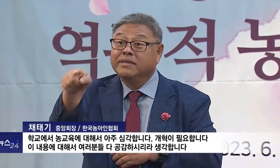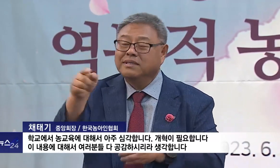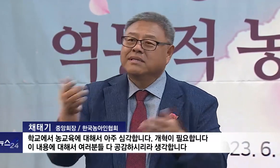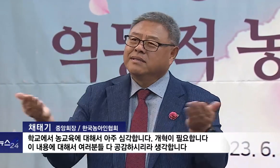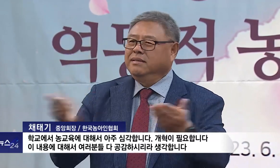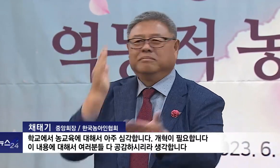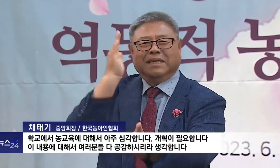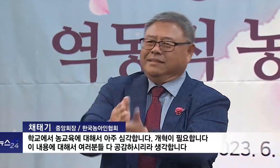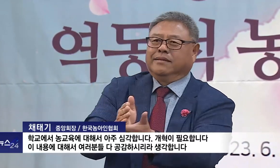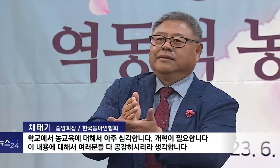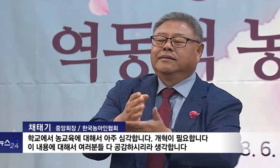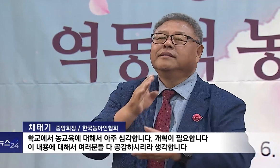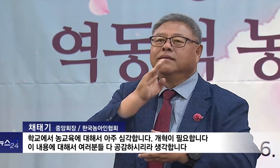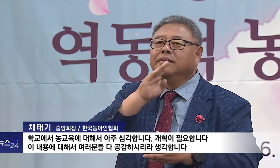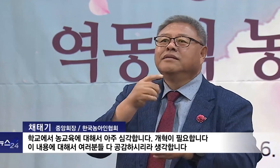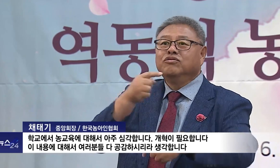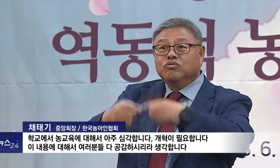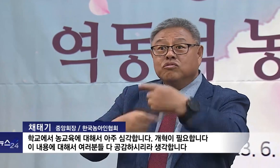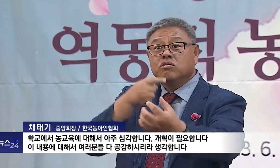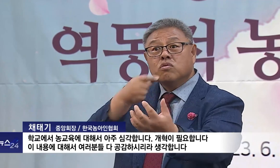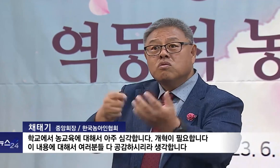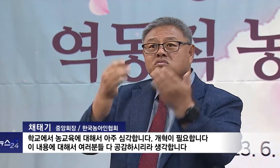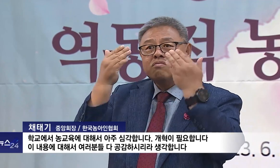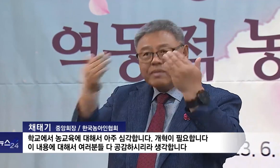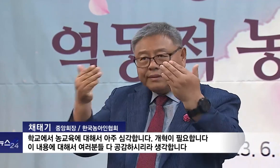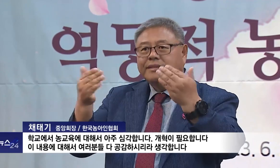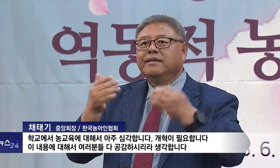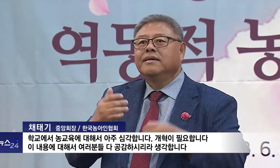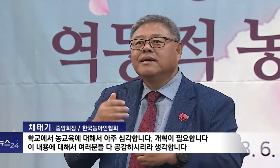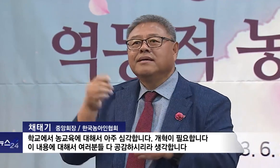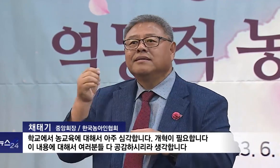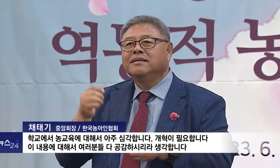이 내용에 대해서 여러분들 다 공감하시니까 생각합니다